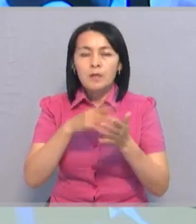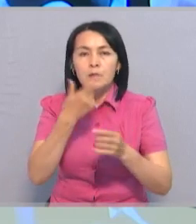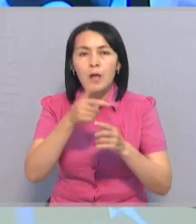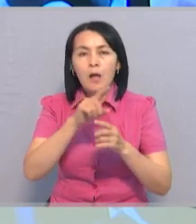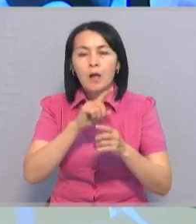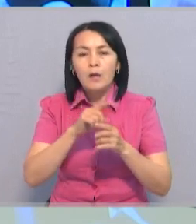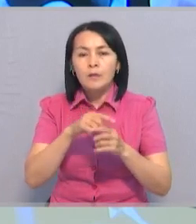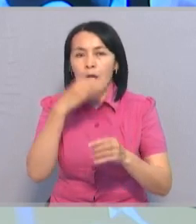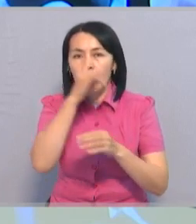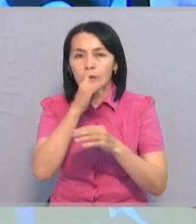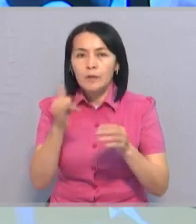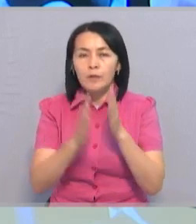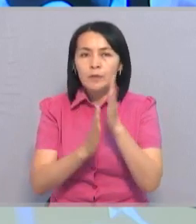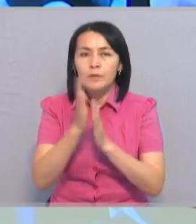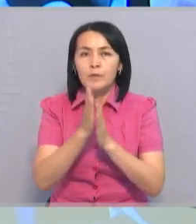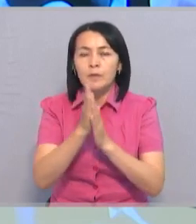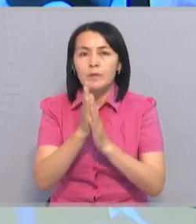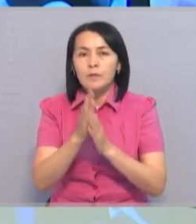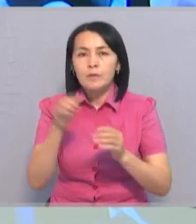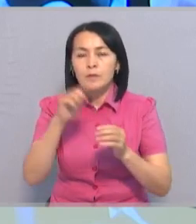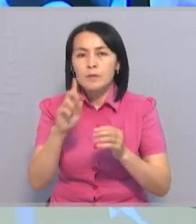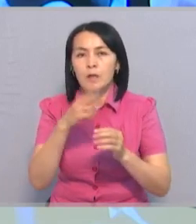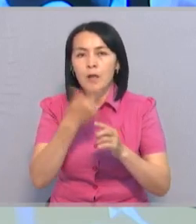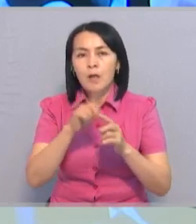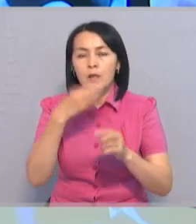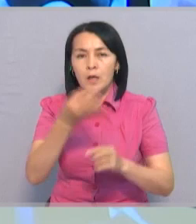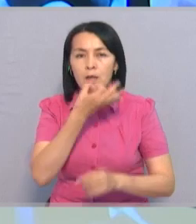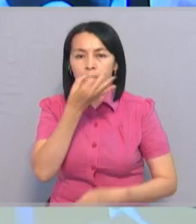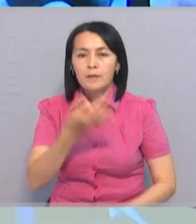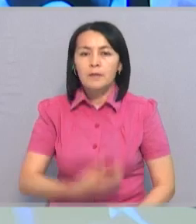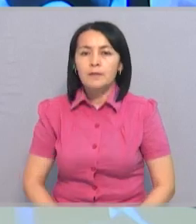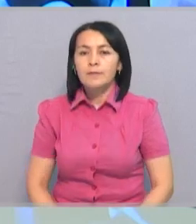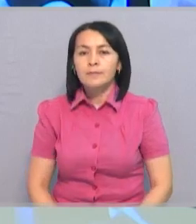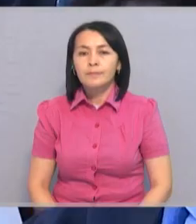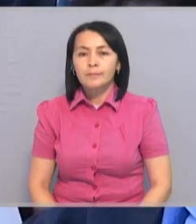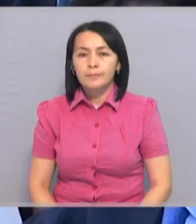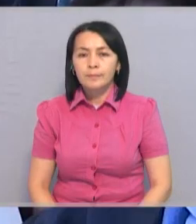которые не могут благоустроить территории, за которые несут ответственность.